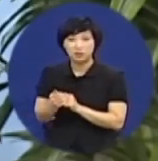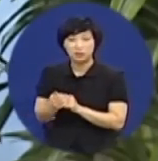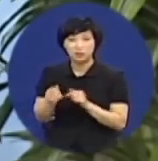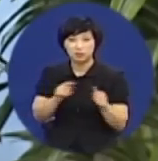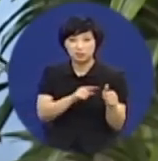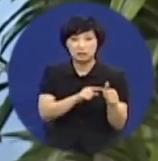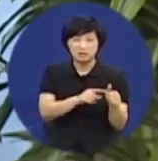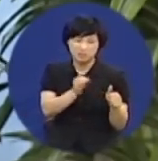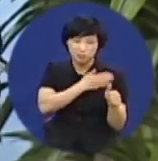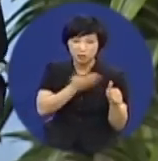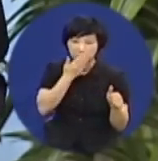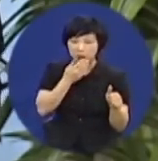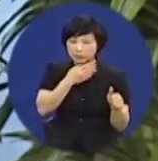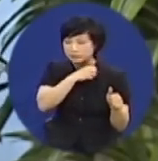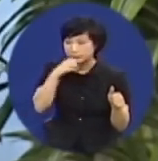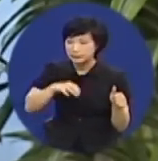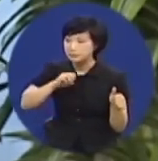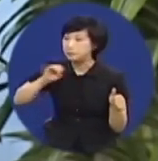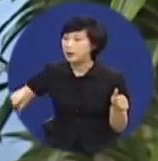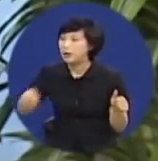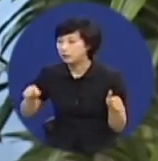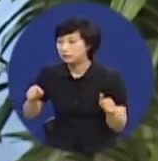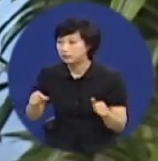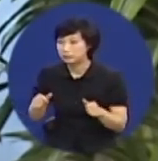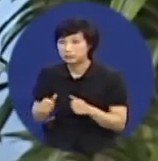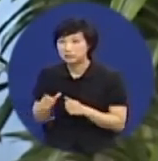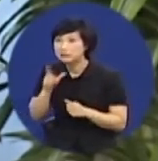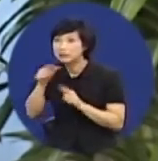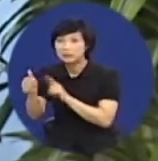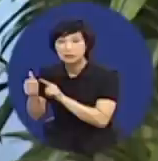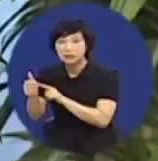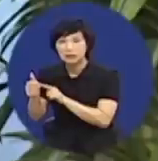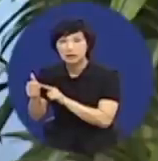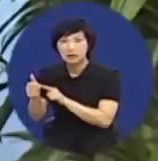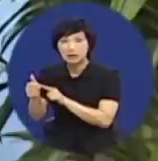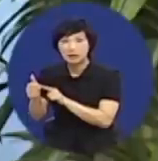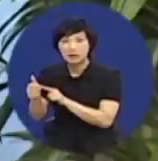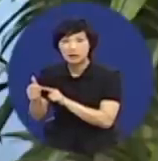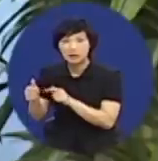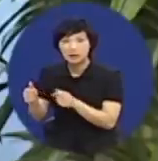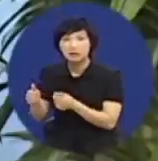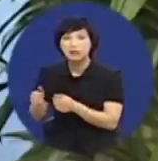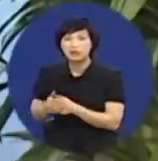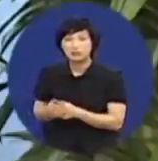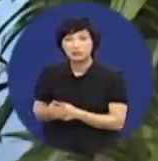ので、犬と仲良く食べ暮らしていました。